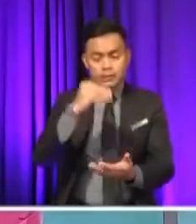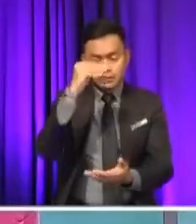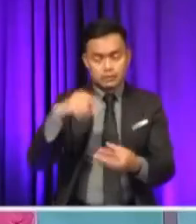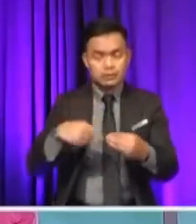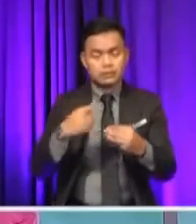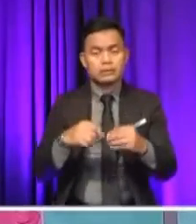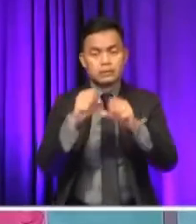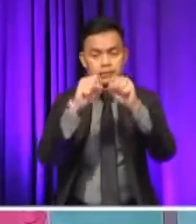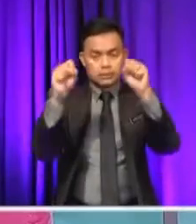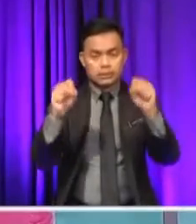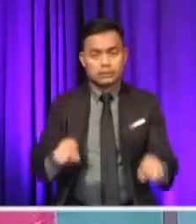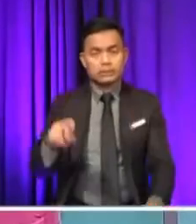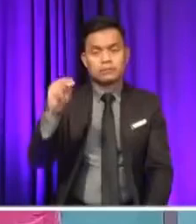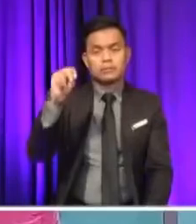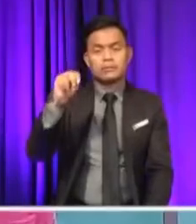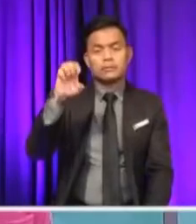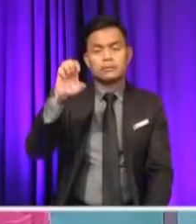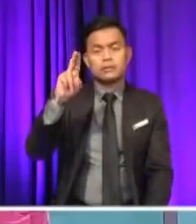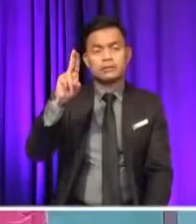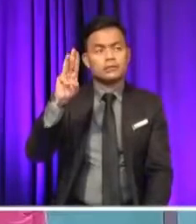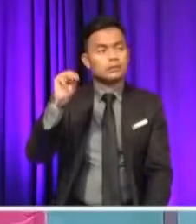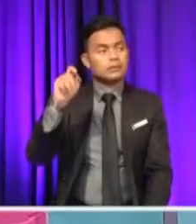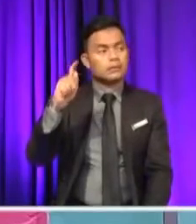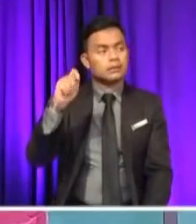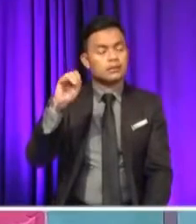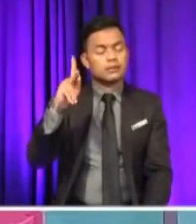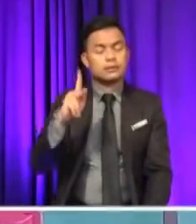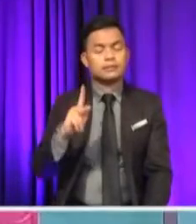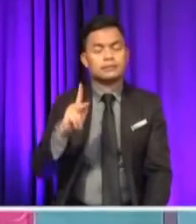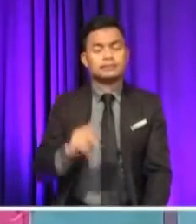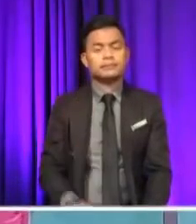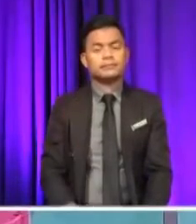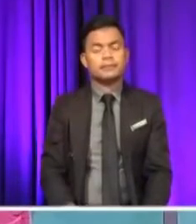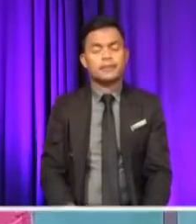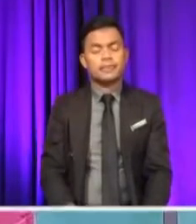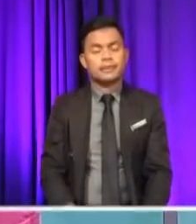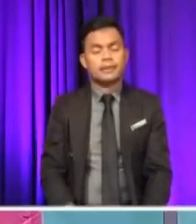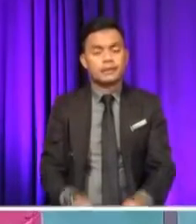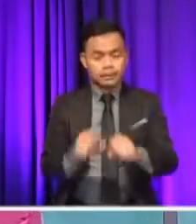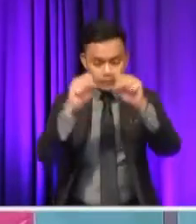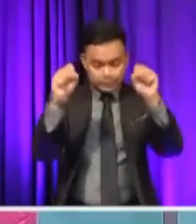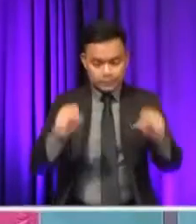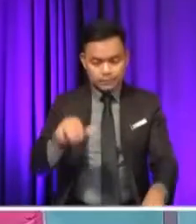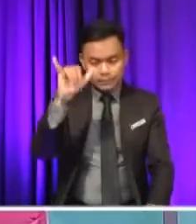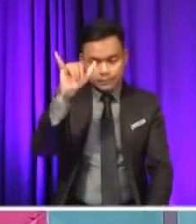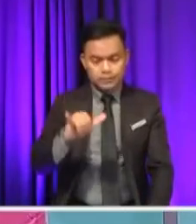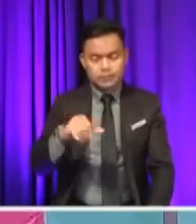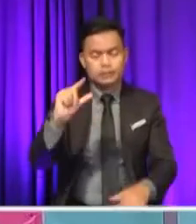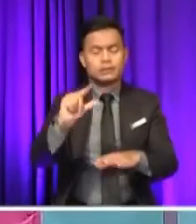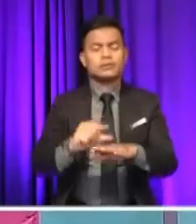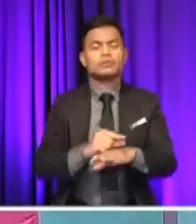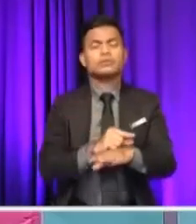apakah itu sistem pneumatik? Okey, sistem pneumatik adalah sistem yang menggunakan udara termampat, okey, sebagai